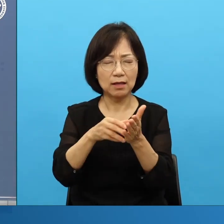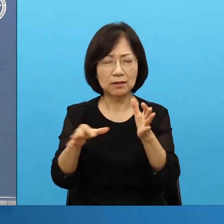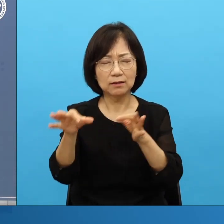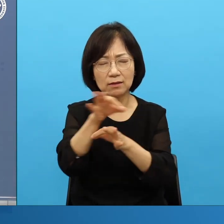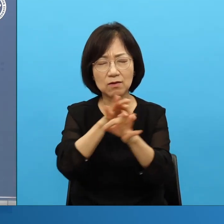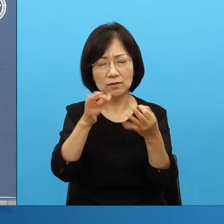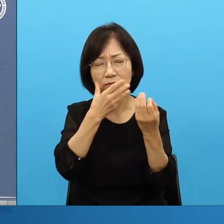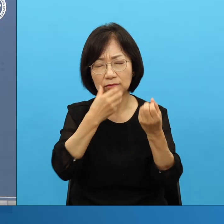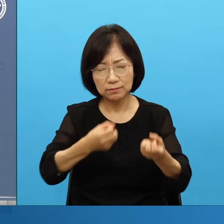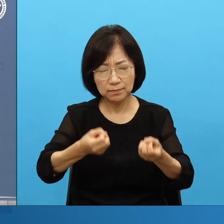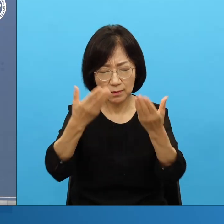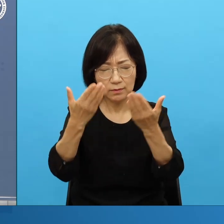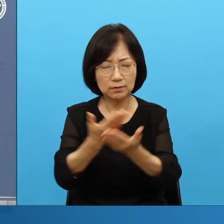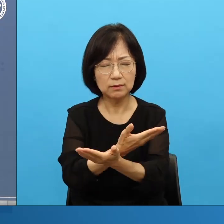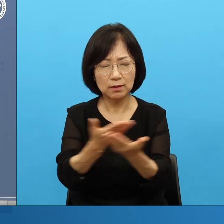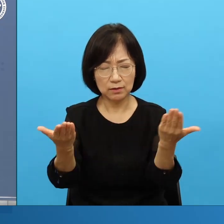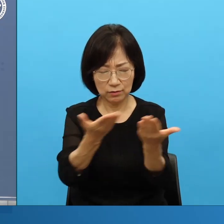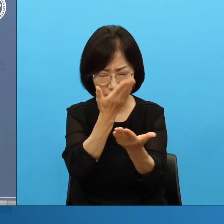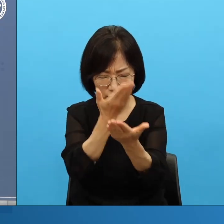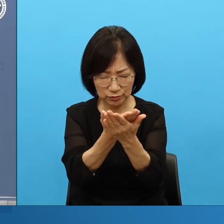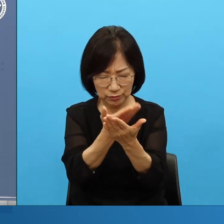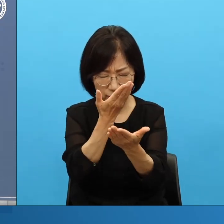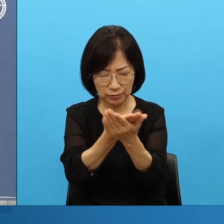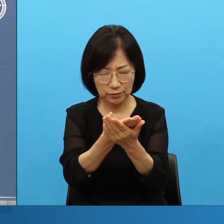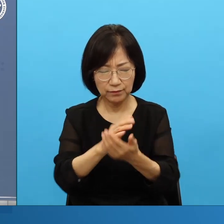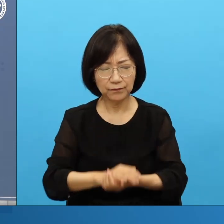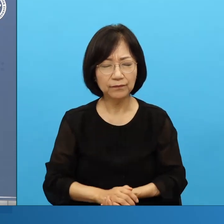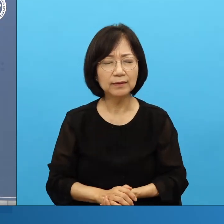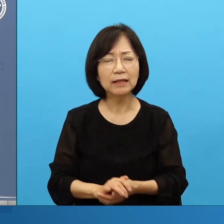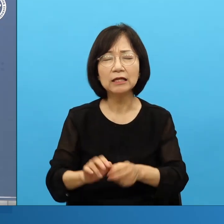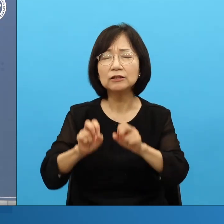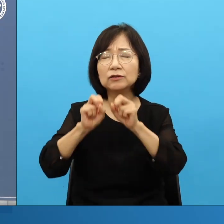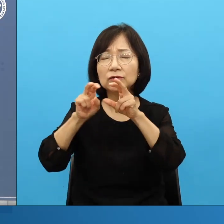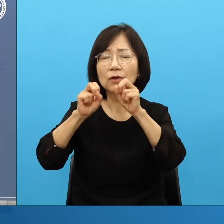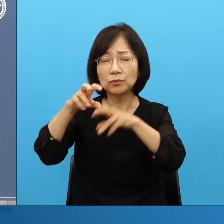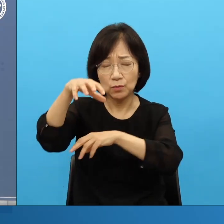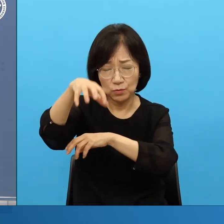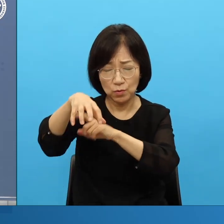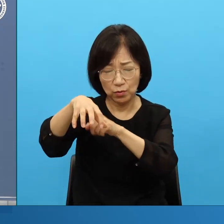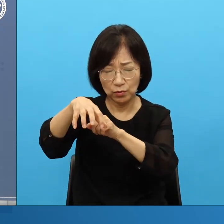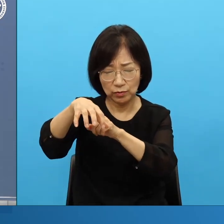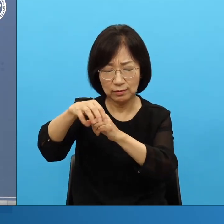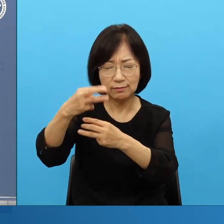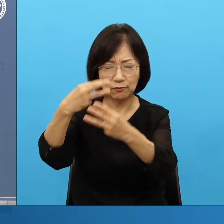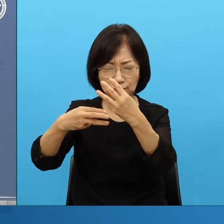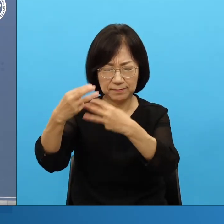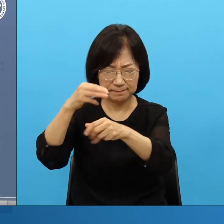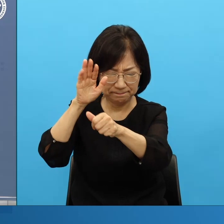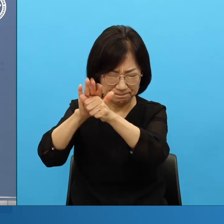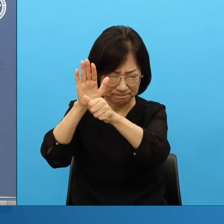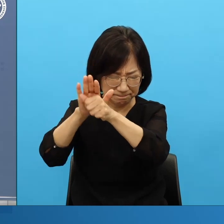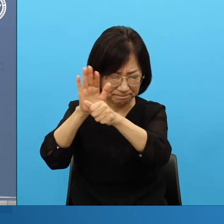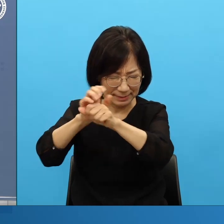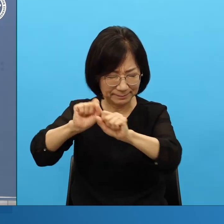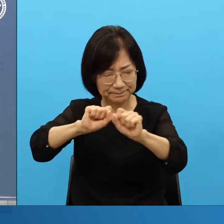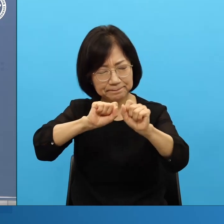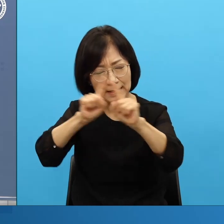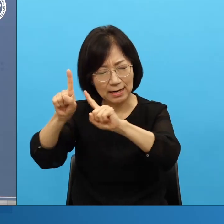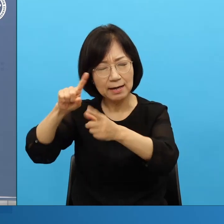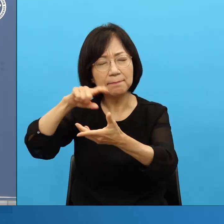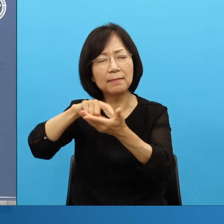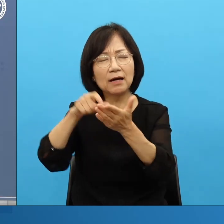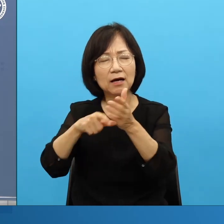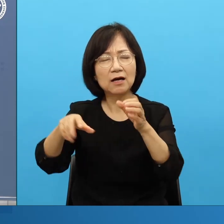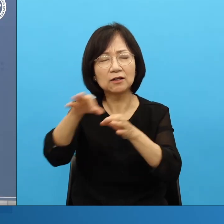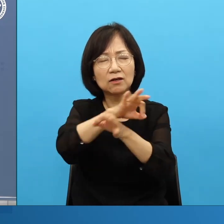power to be able to help our neighboring churches and also the churches of this world. 선교지의 렘넌트 살리는 경제를 허락해 주옵소서. Allow us the economy